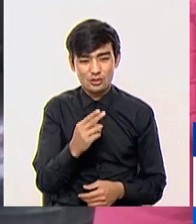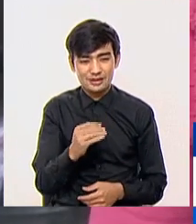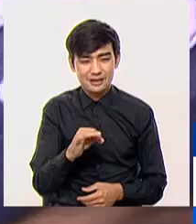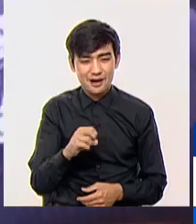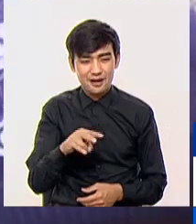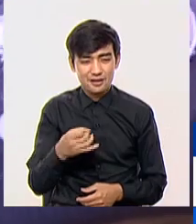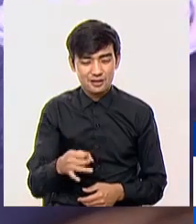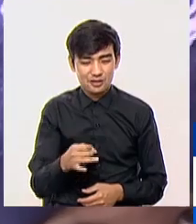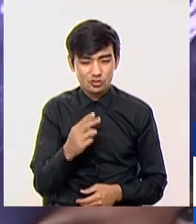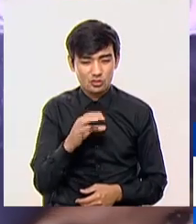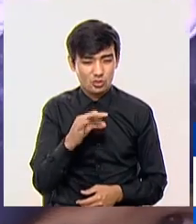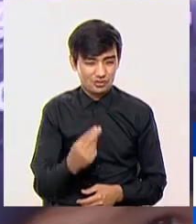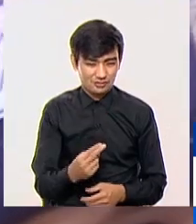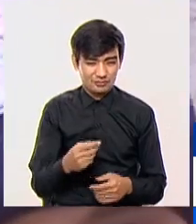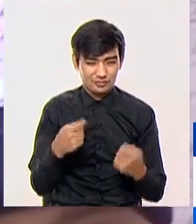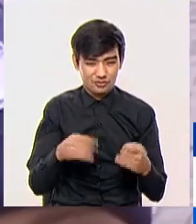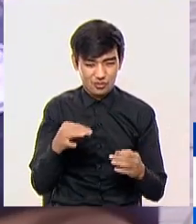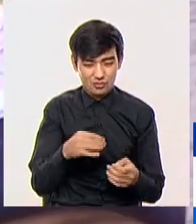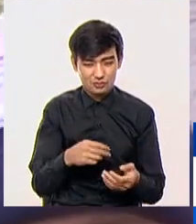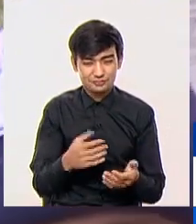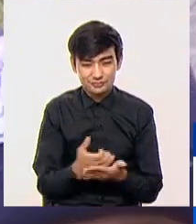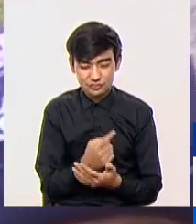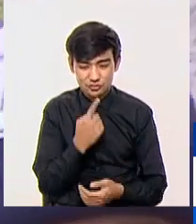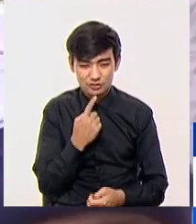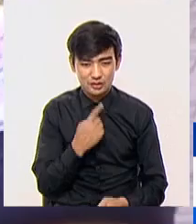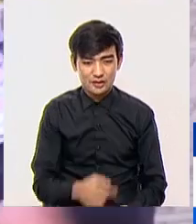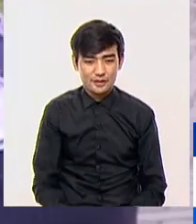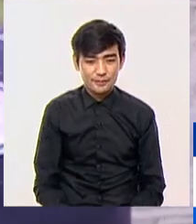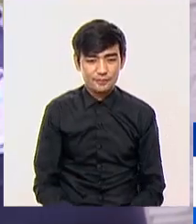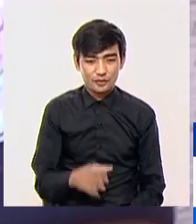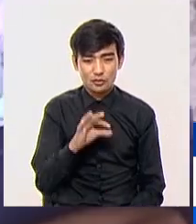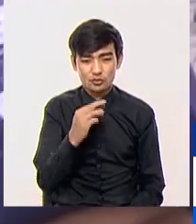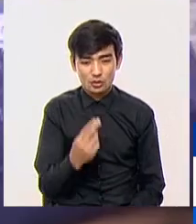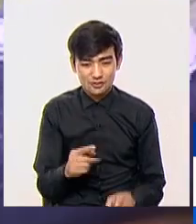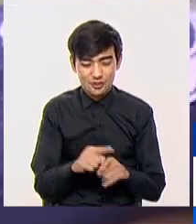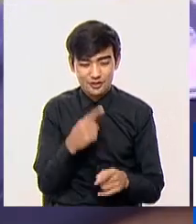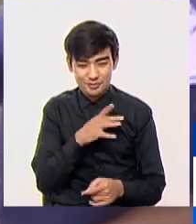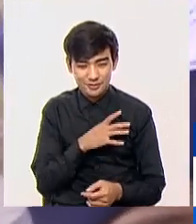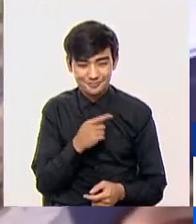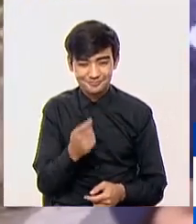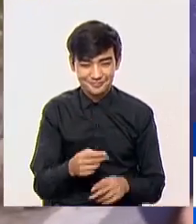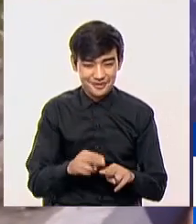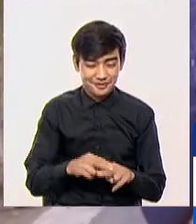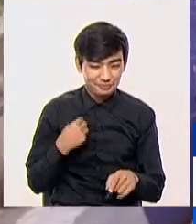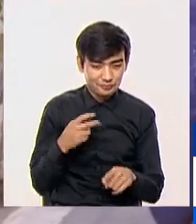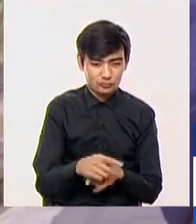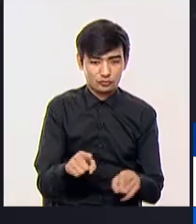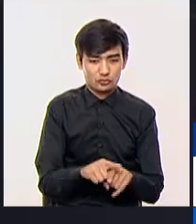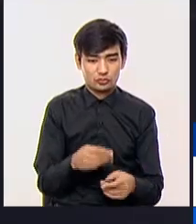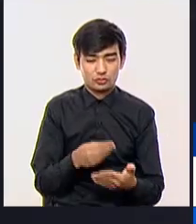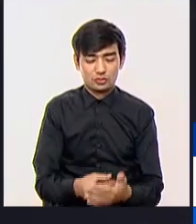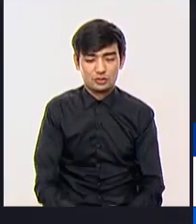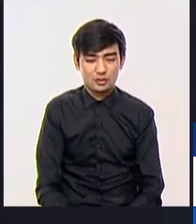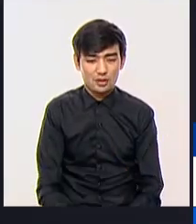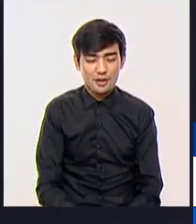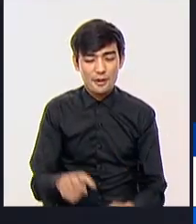арасында. Тауы да қиын ғой жұмыртқаның өзінде. Құраны социальныйдеді тауыда жоқ мысалы. Оның өзі де қымбаттап кеткен.